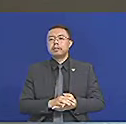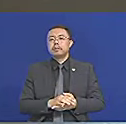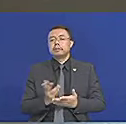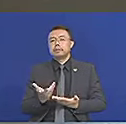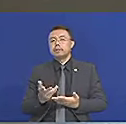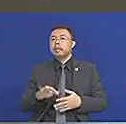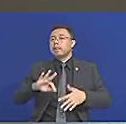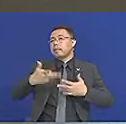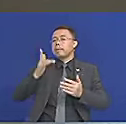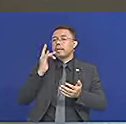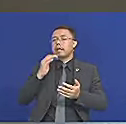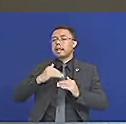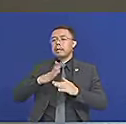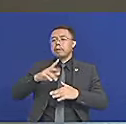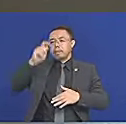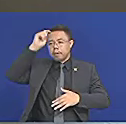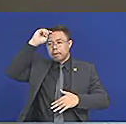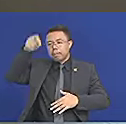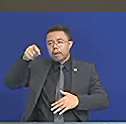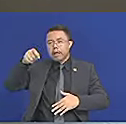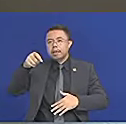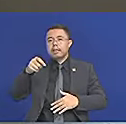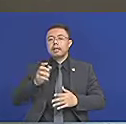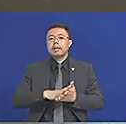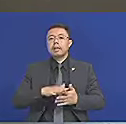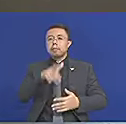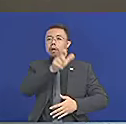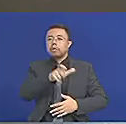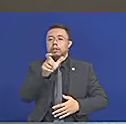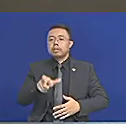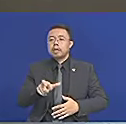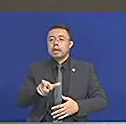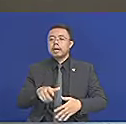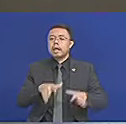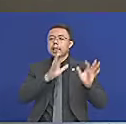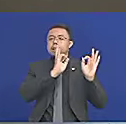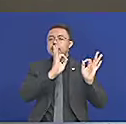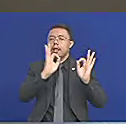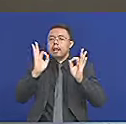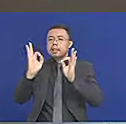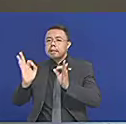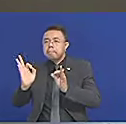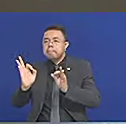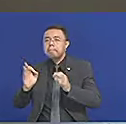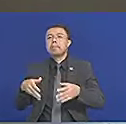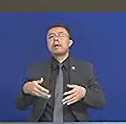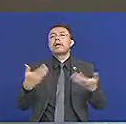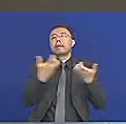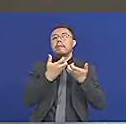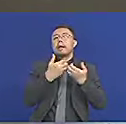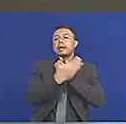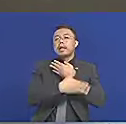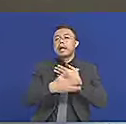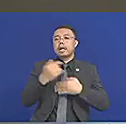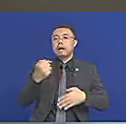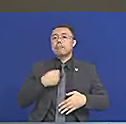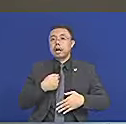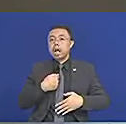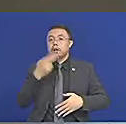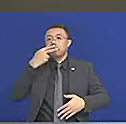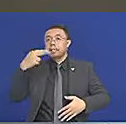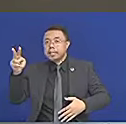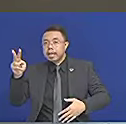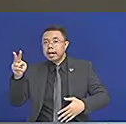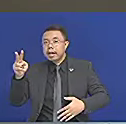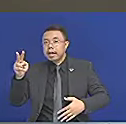lebih menghargai nilai-nilai kemanusiaan dan tertib dibanding negara-negara yang mengaku